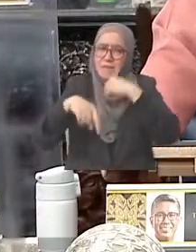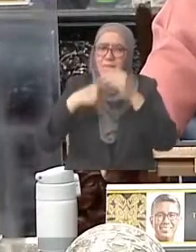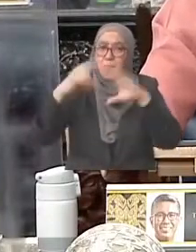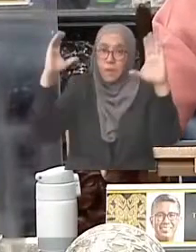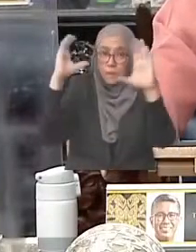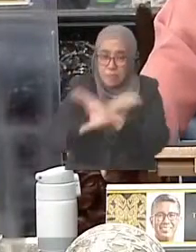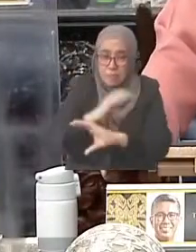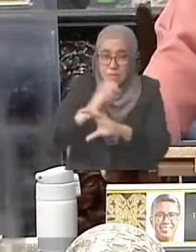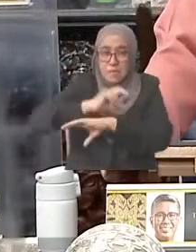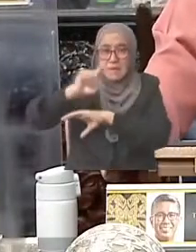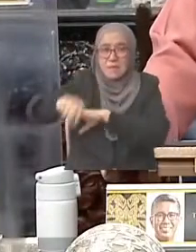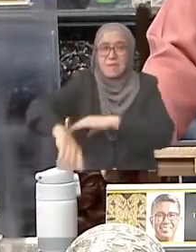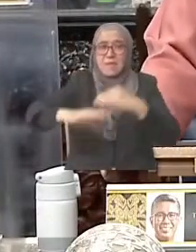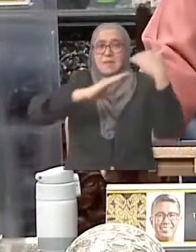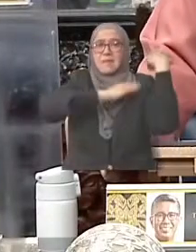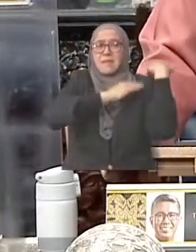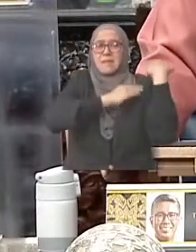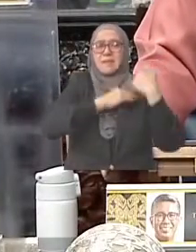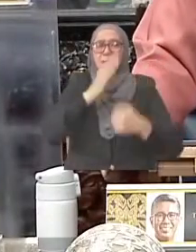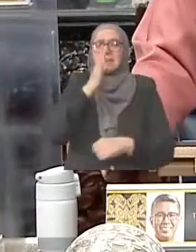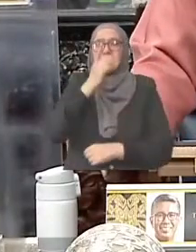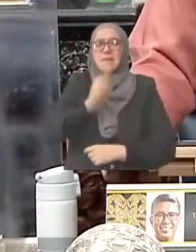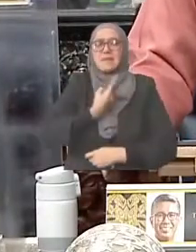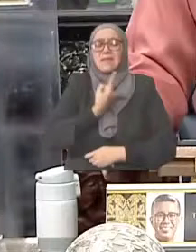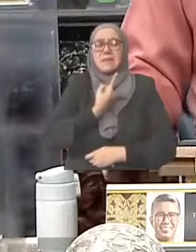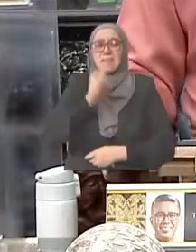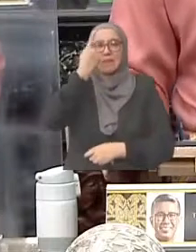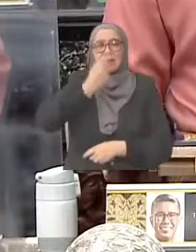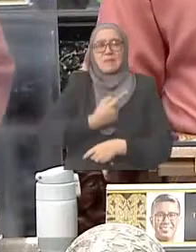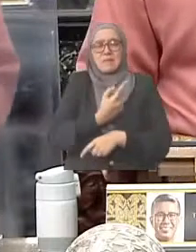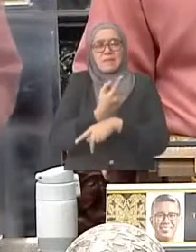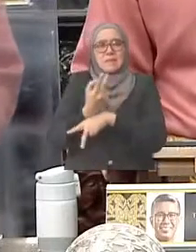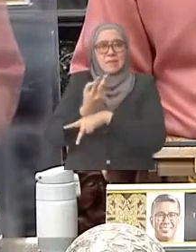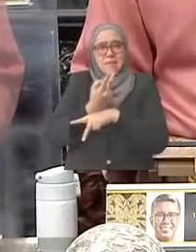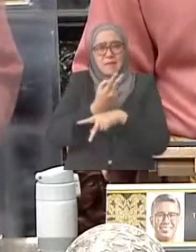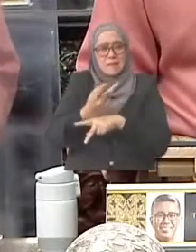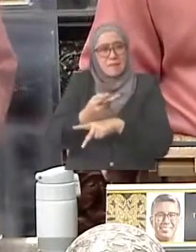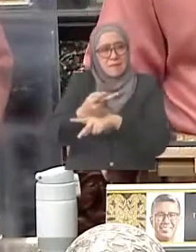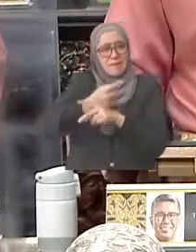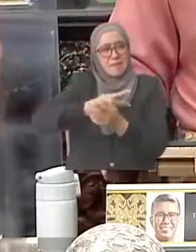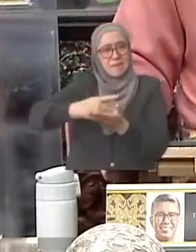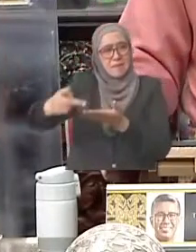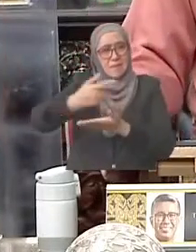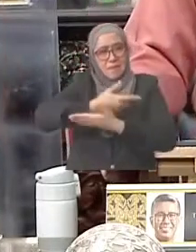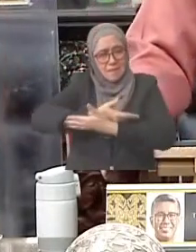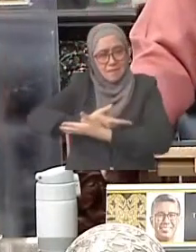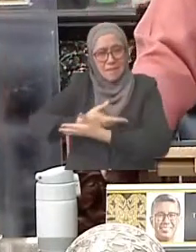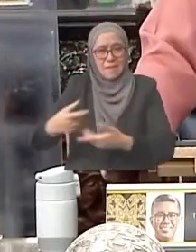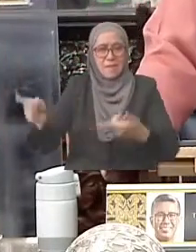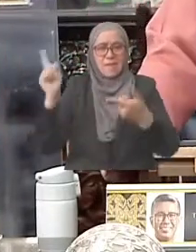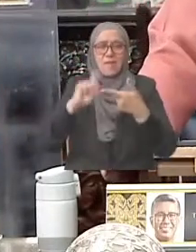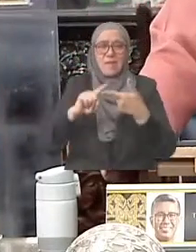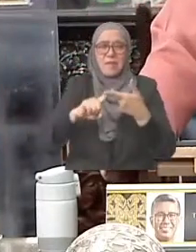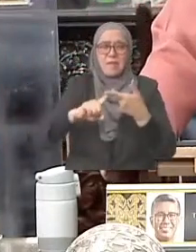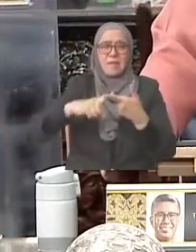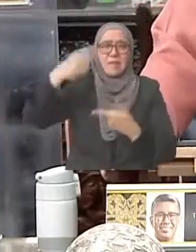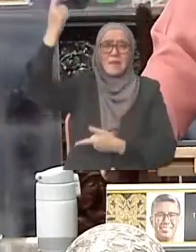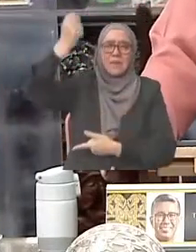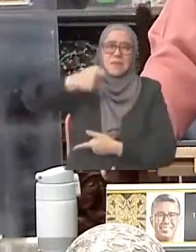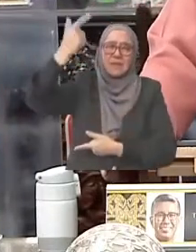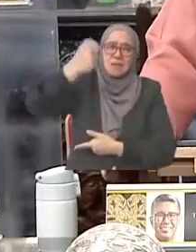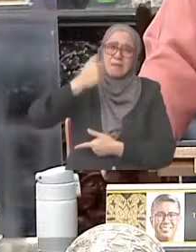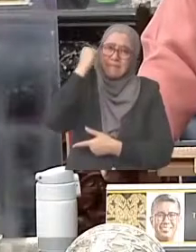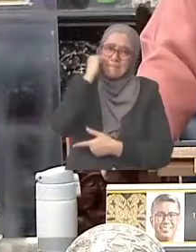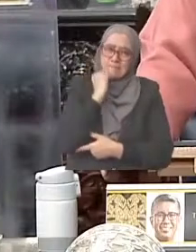ibu salah dalam menyaring anak-anaknya selain warga emas di 40 yang kekurangan simpanan persaraan ganti ada